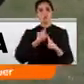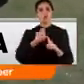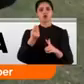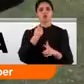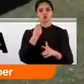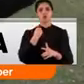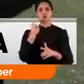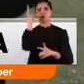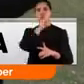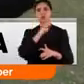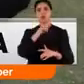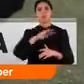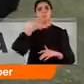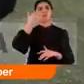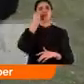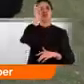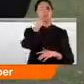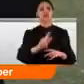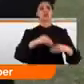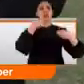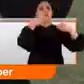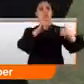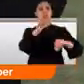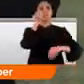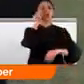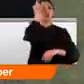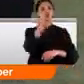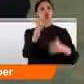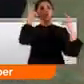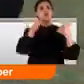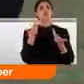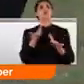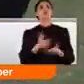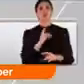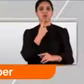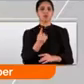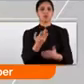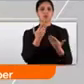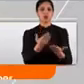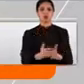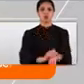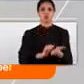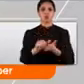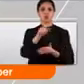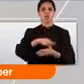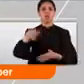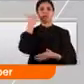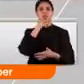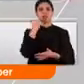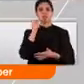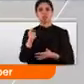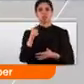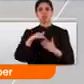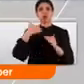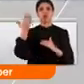borcuyla harcıyla başka birine satıldı. O kişi de sorumluluk kabul etmediğini söylüyor. Bunların her şeyi yalandı bugüne kadar. Bundan sonra